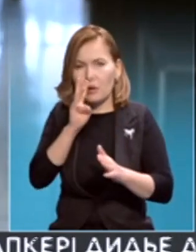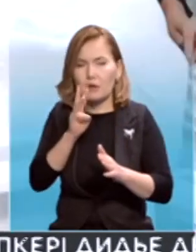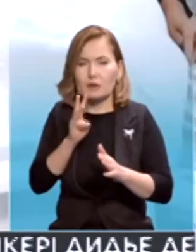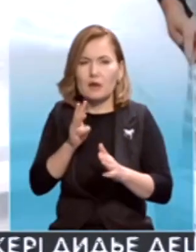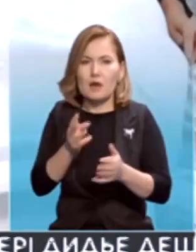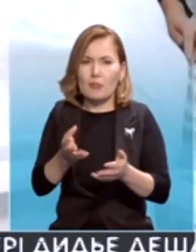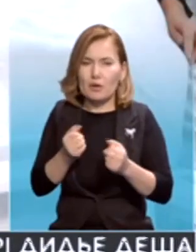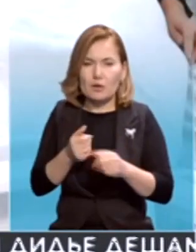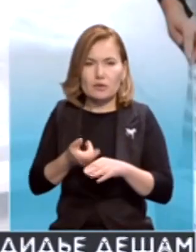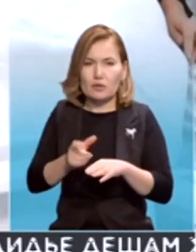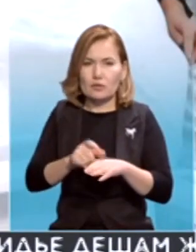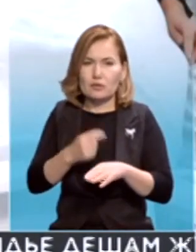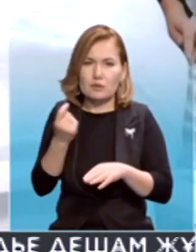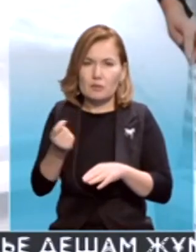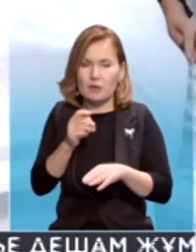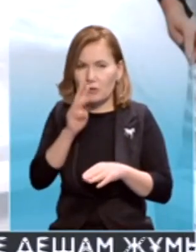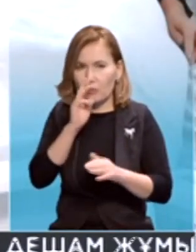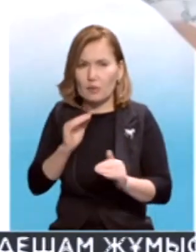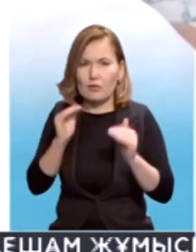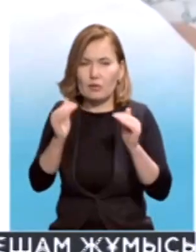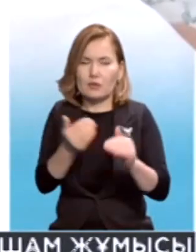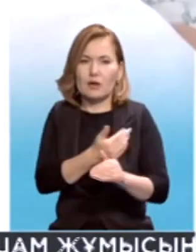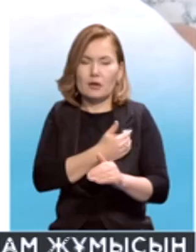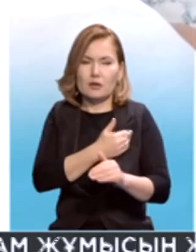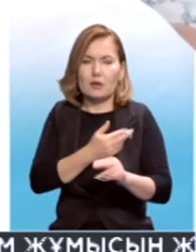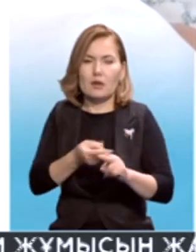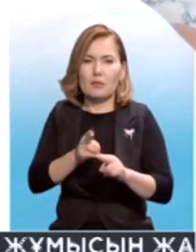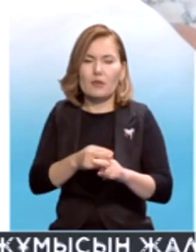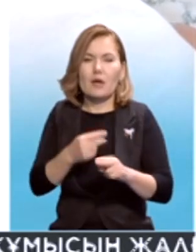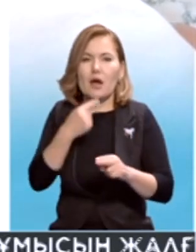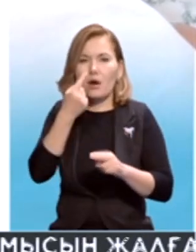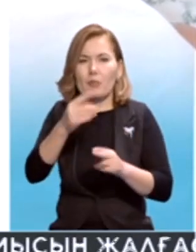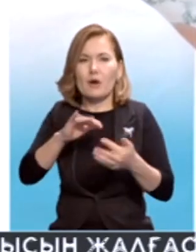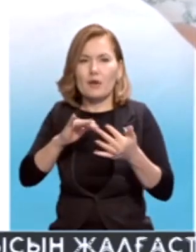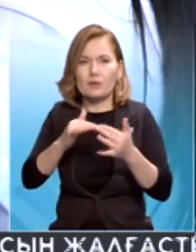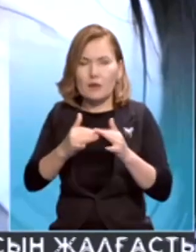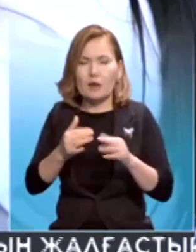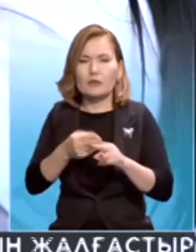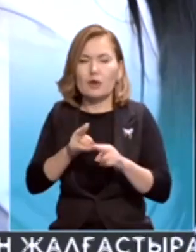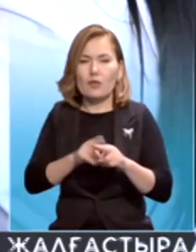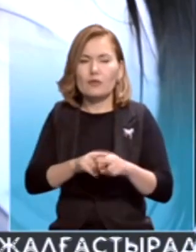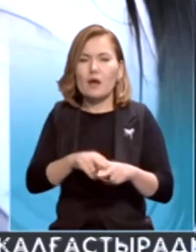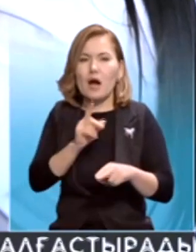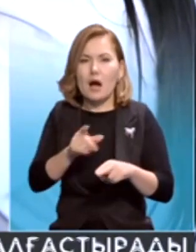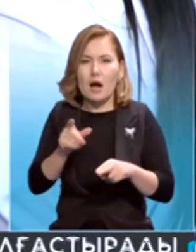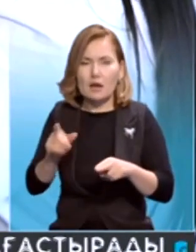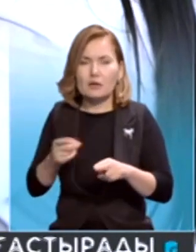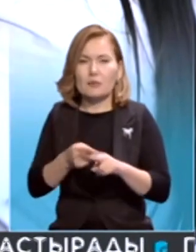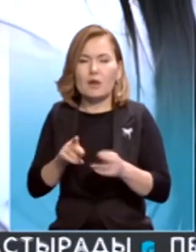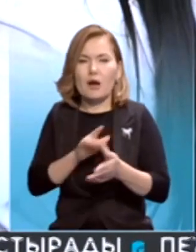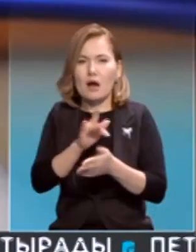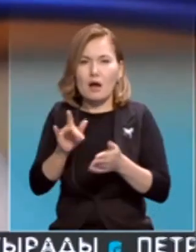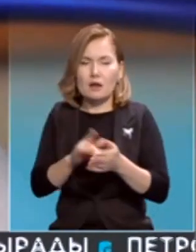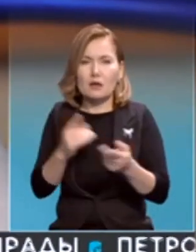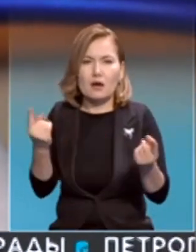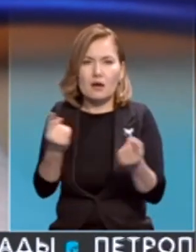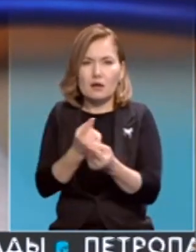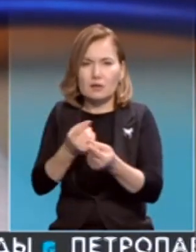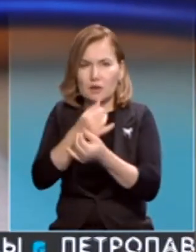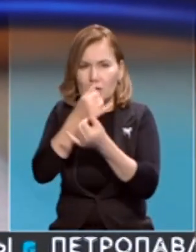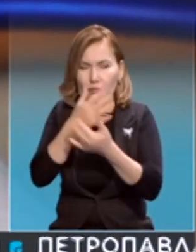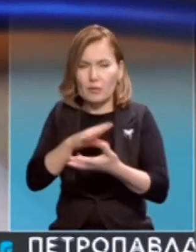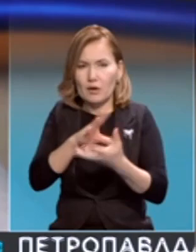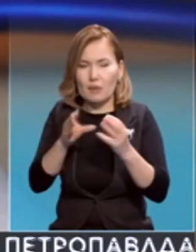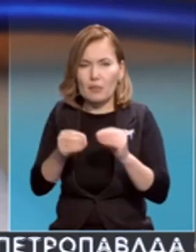өскенін. Ал Шалғай ауылдарда жағдай тіпті күрделі. Бас ауырып балтырсыздай қалса, аудан орталығындағы ауруханаға жетудің өзі мұң. Жеткен күннің